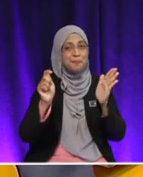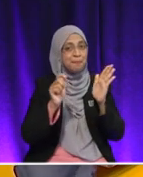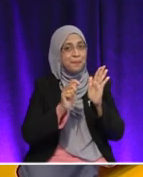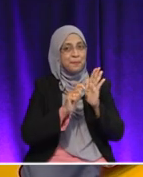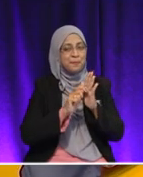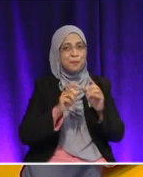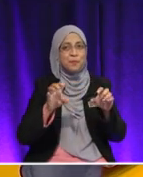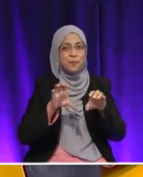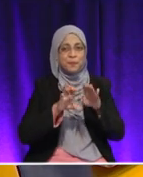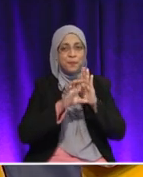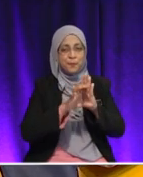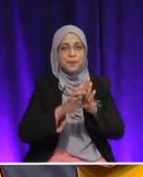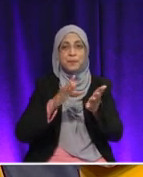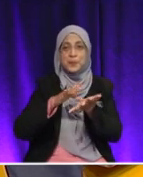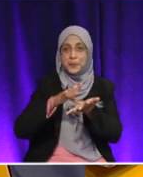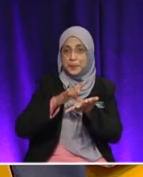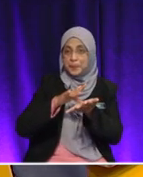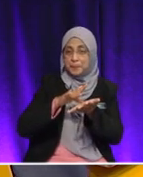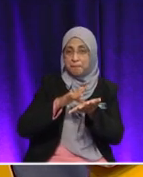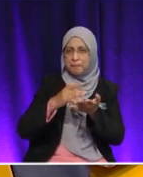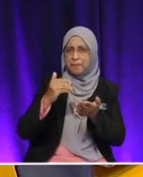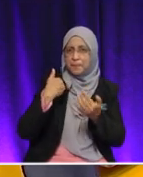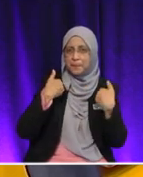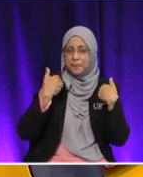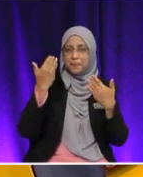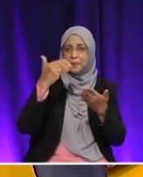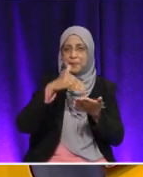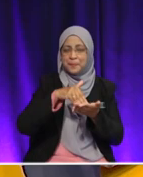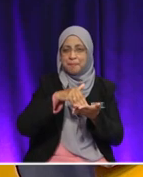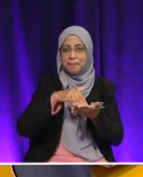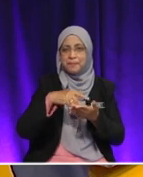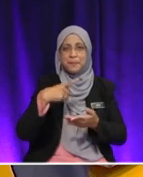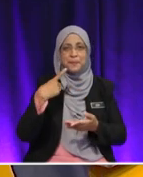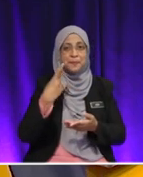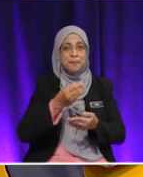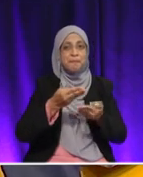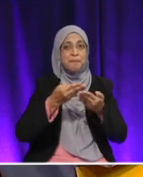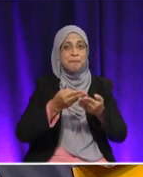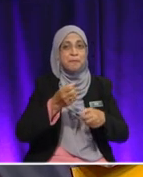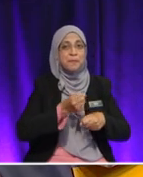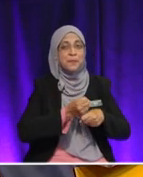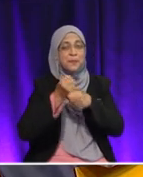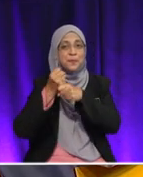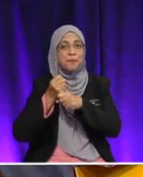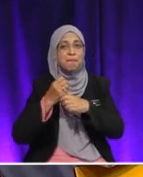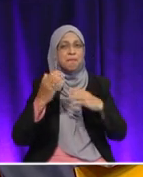ubah ataupun Ada lagi satu di sini dari segi perbuatan kita boleh memberi dukungan